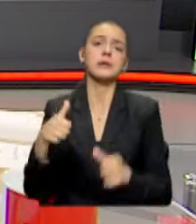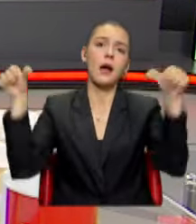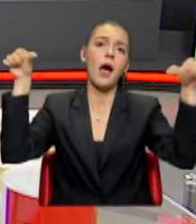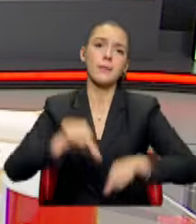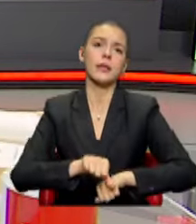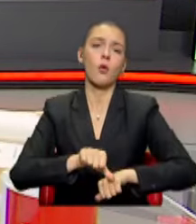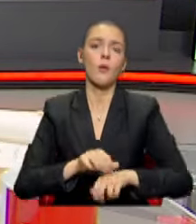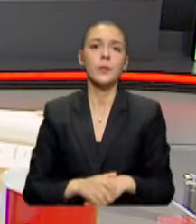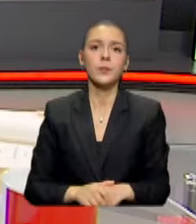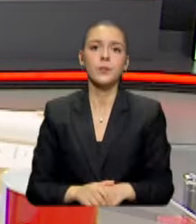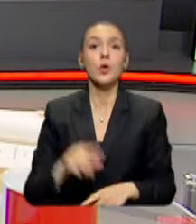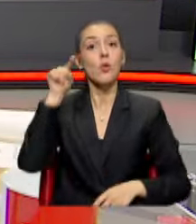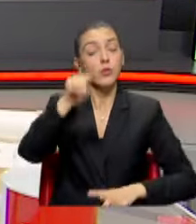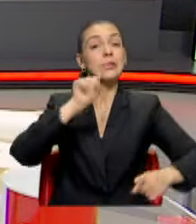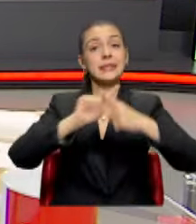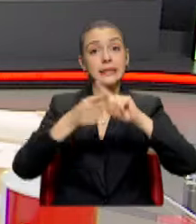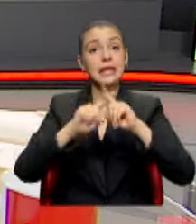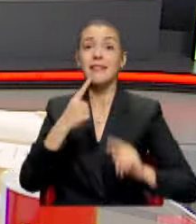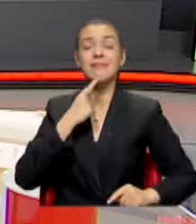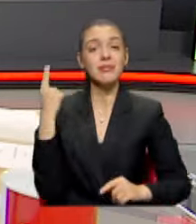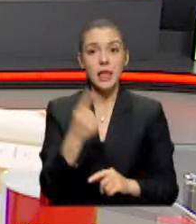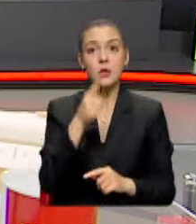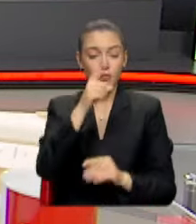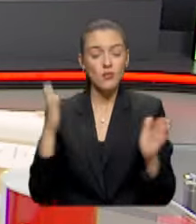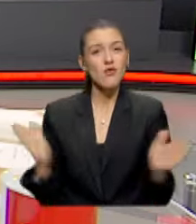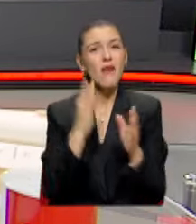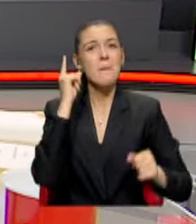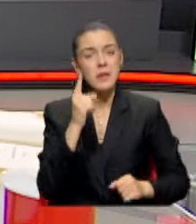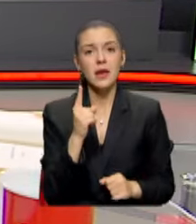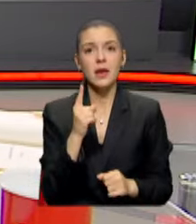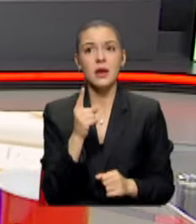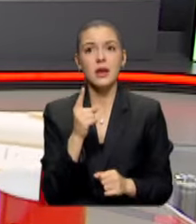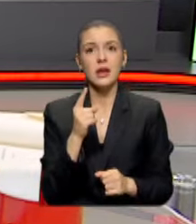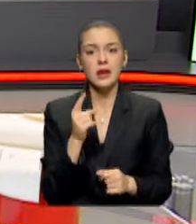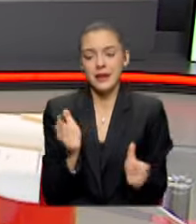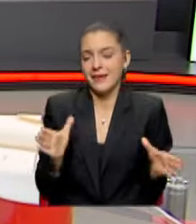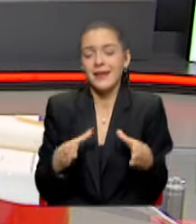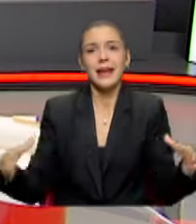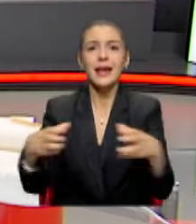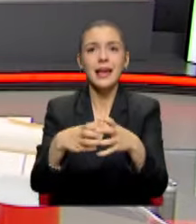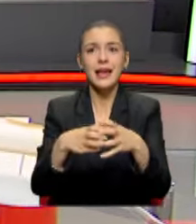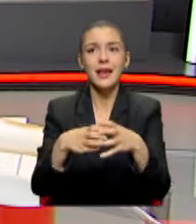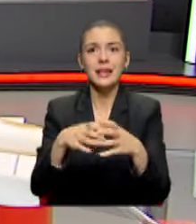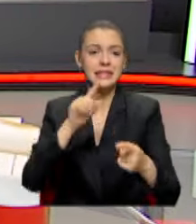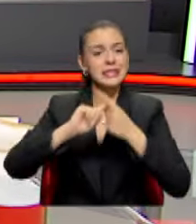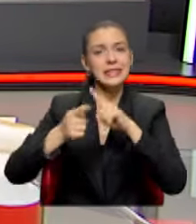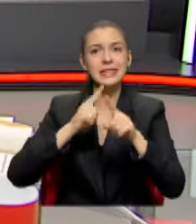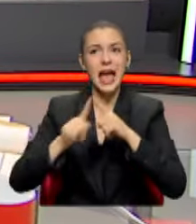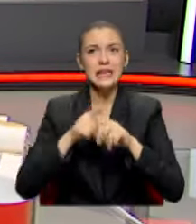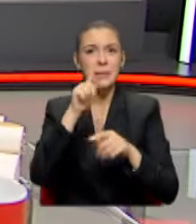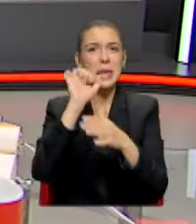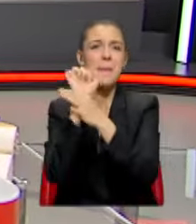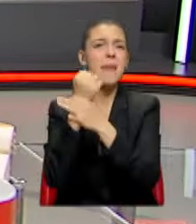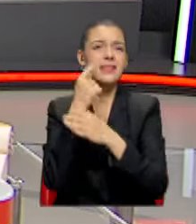kaybediyor bu siyaset dediğiniz şey küçük bir çevrede bir zümrenin siyaseti meslek